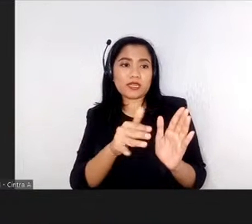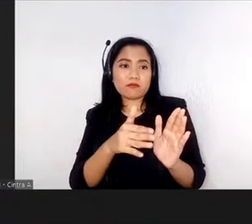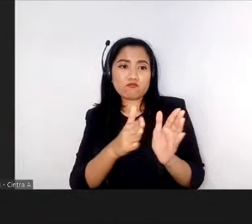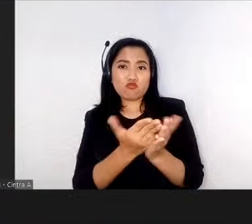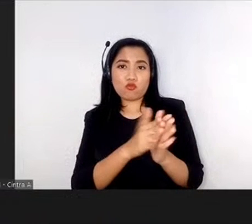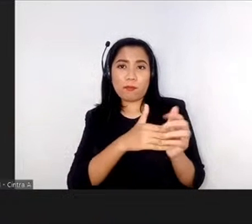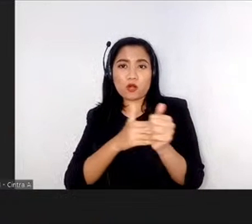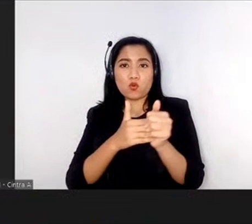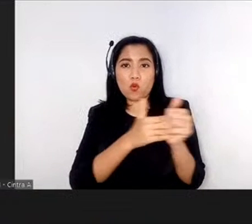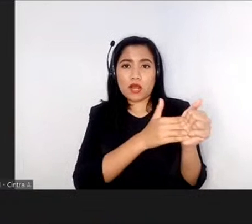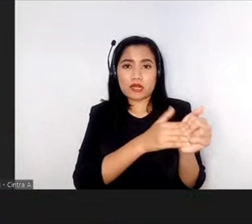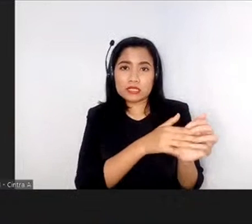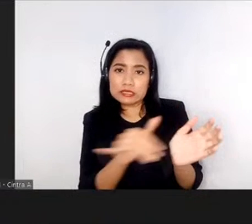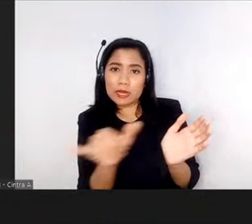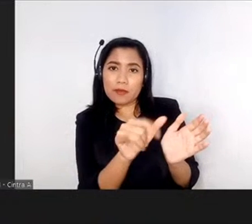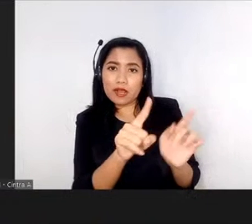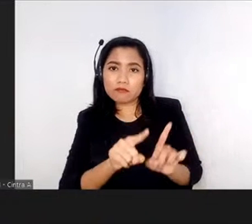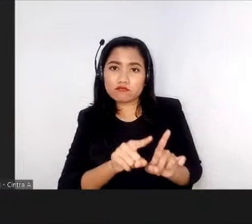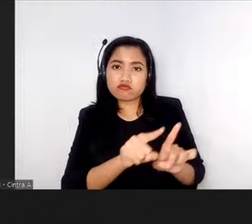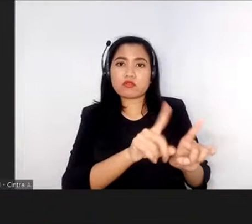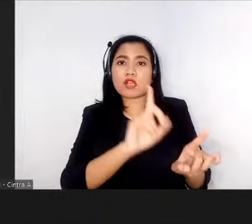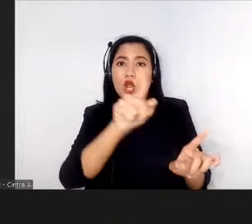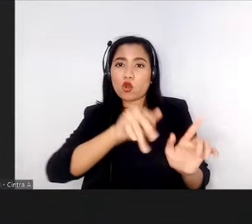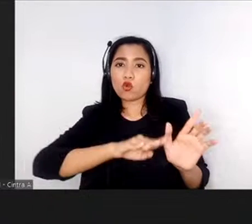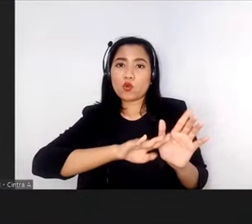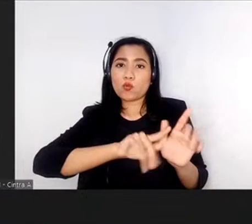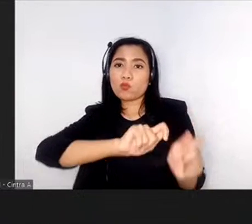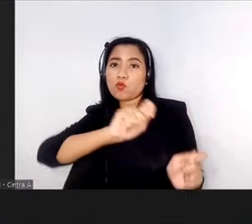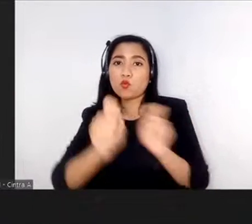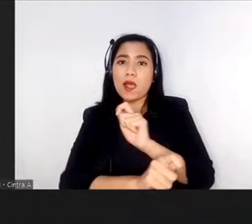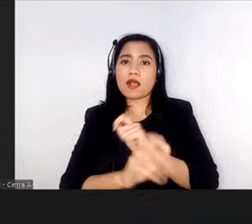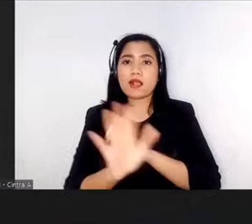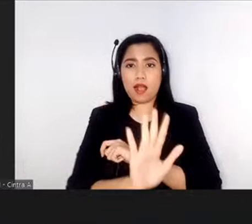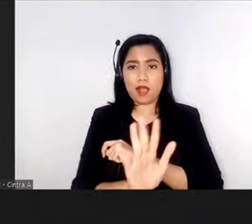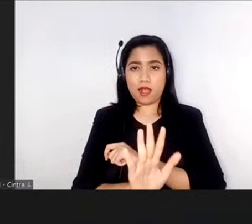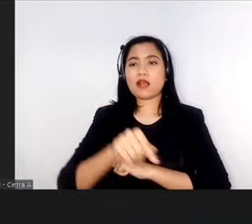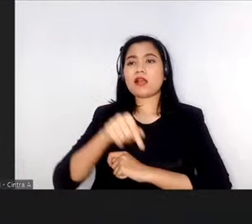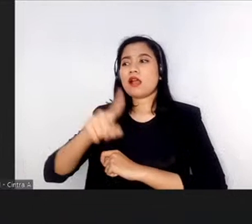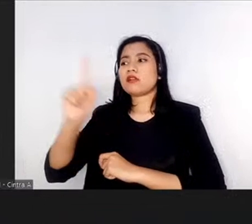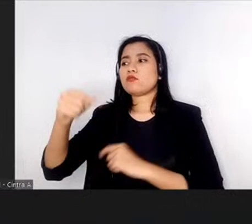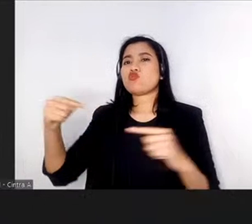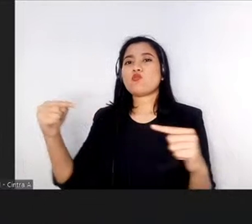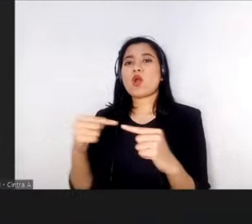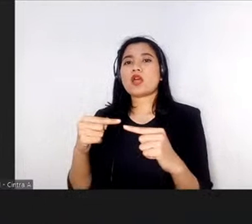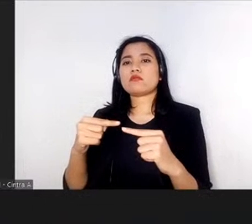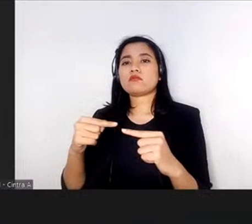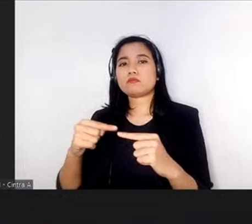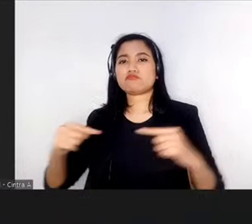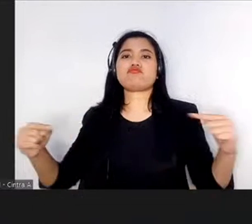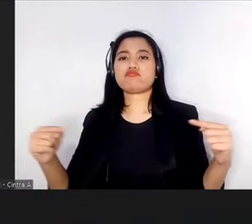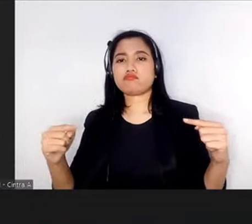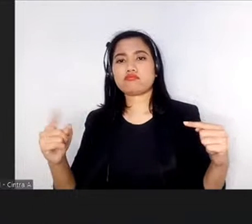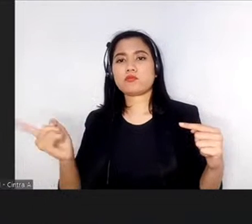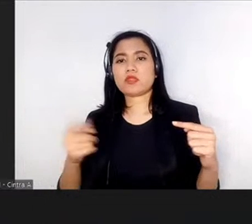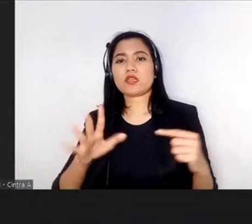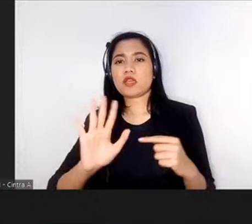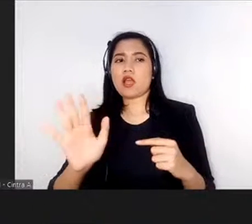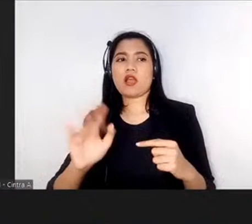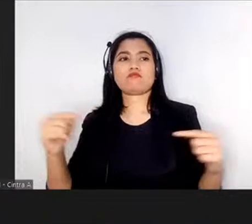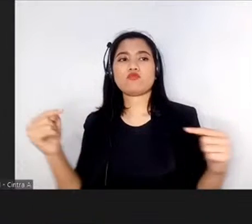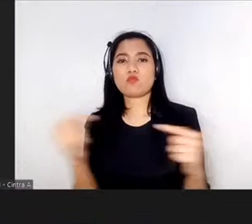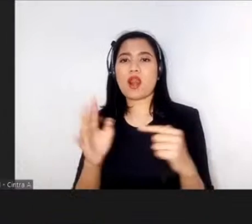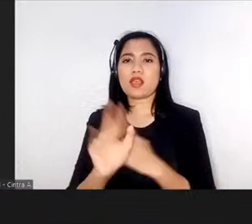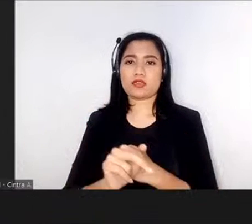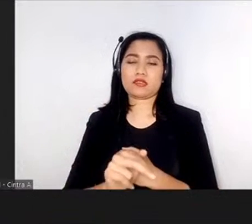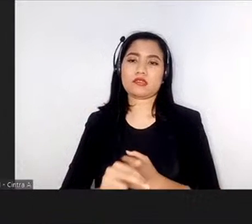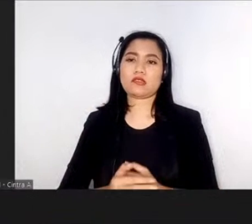ee perubahan maka mereka akan memutus hubungan dengan ee nasabah ini karena tidak sesuai dengan ee prinsip-prinsip pemandu dari